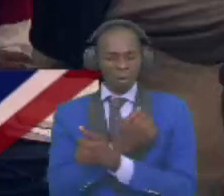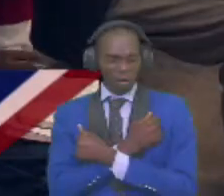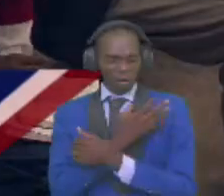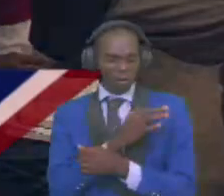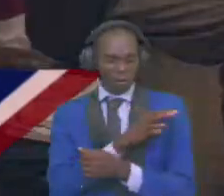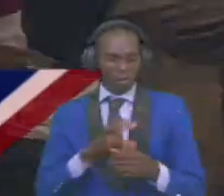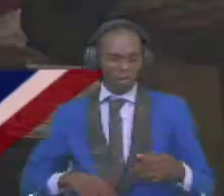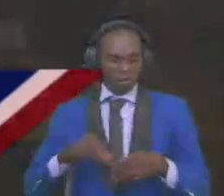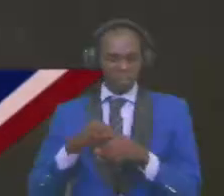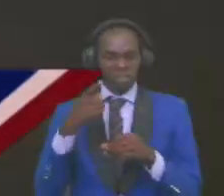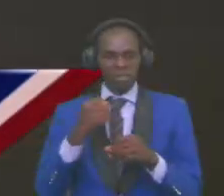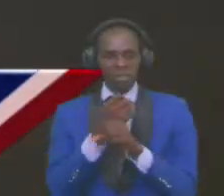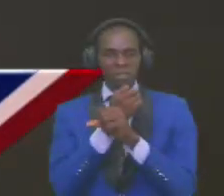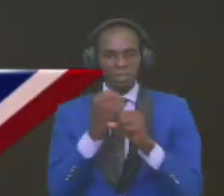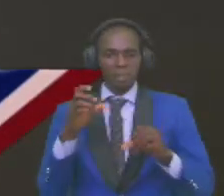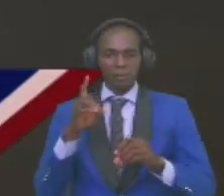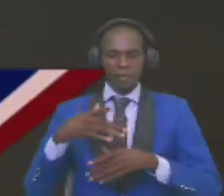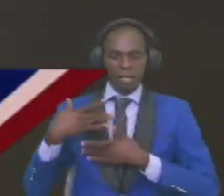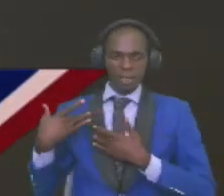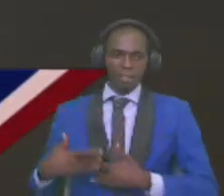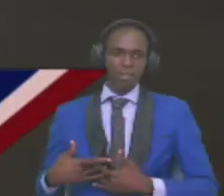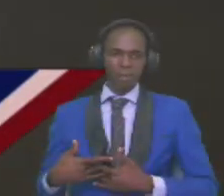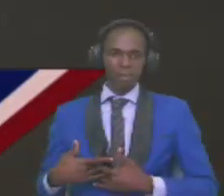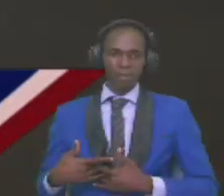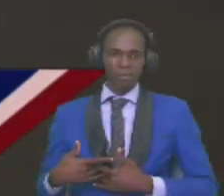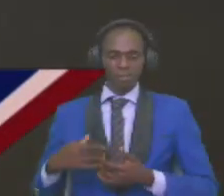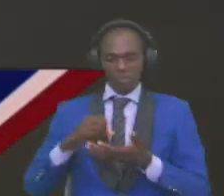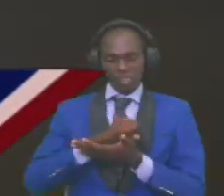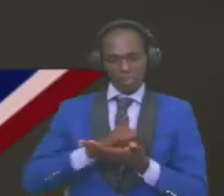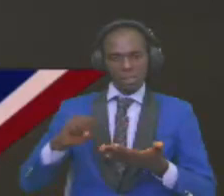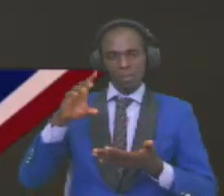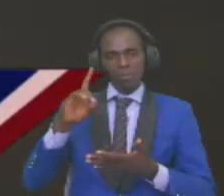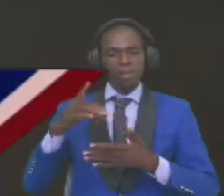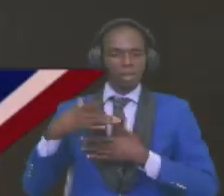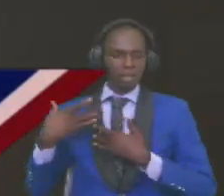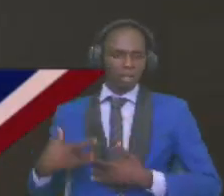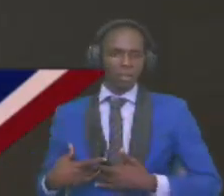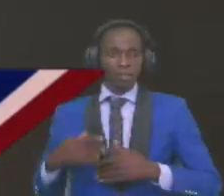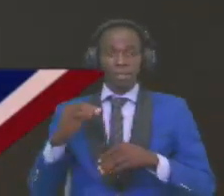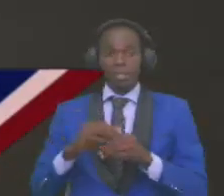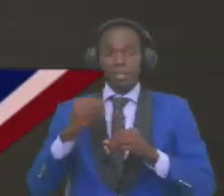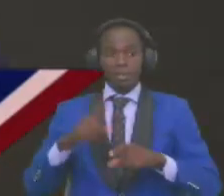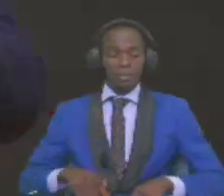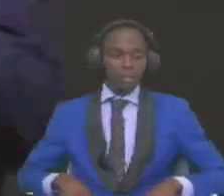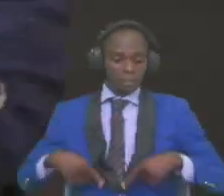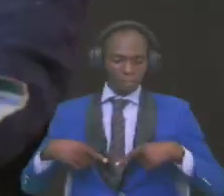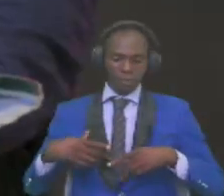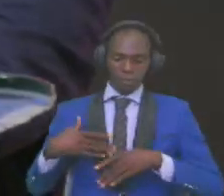de christ dans le coeur sauver dans le coeur senti fier